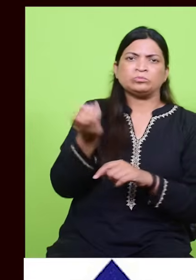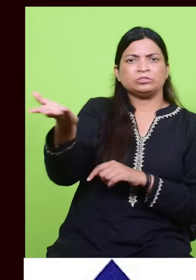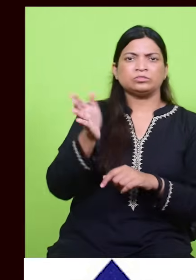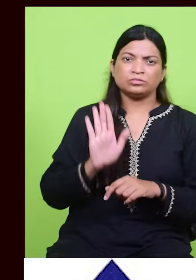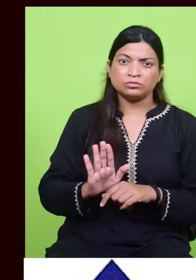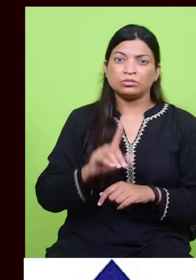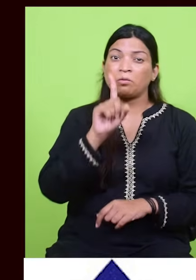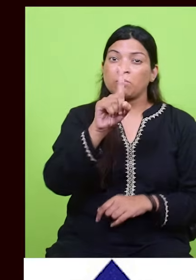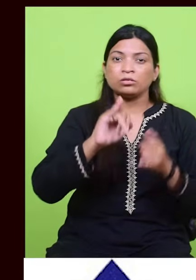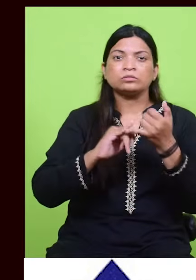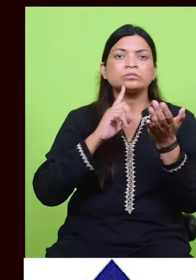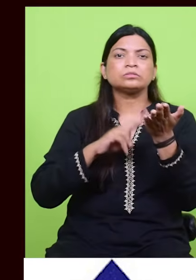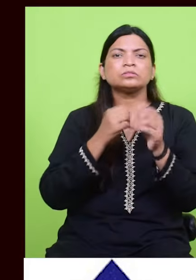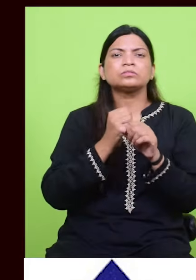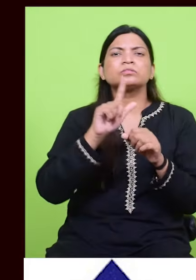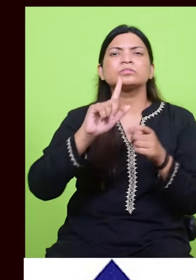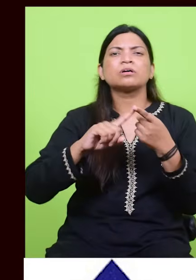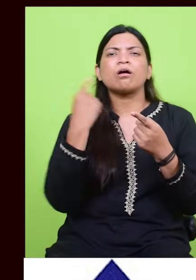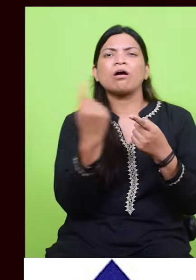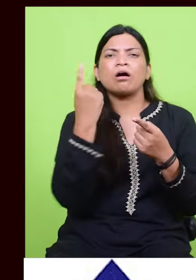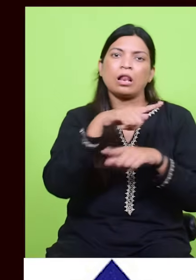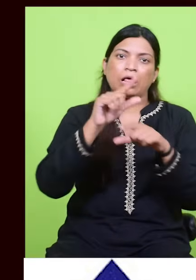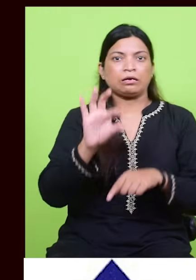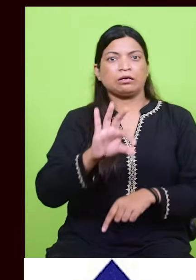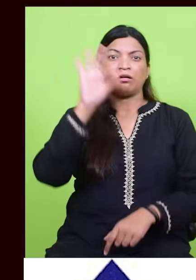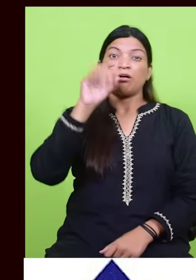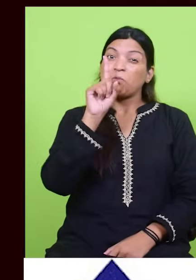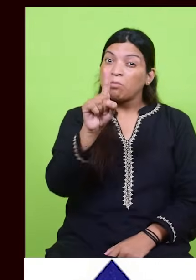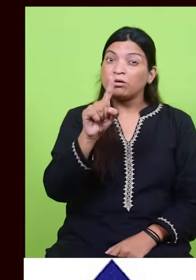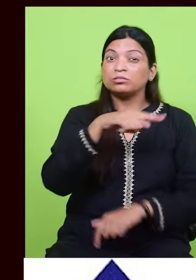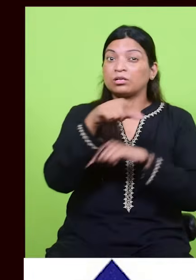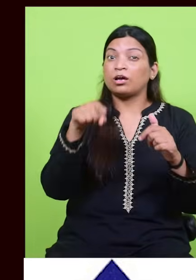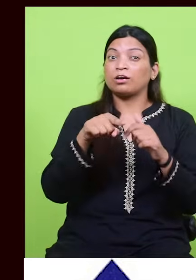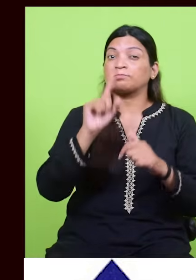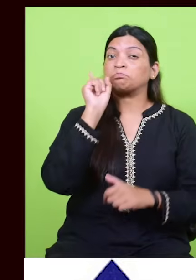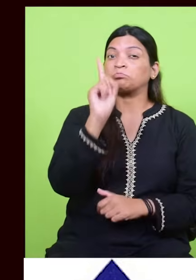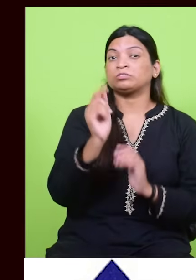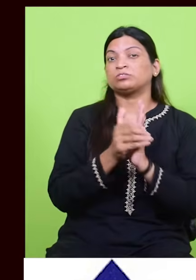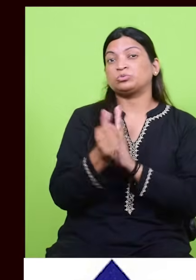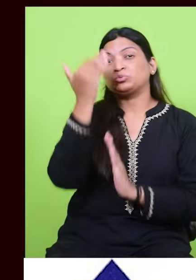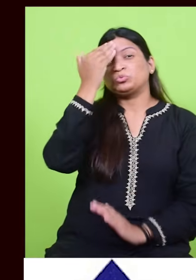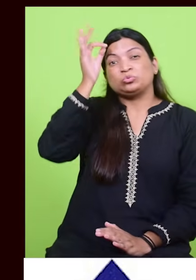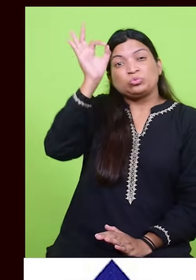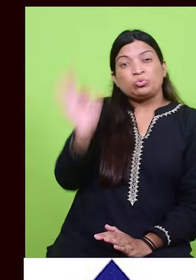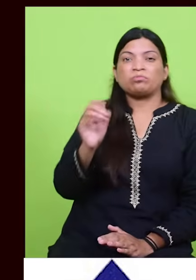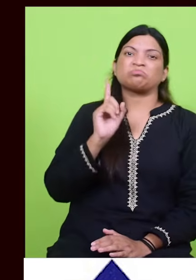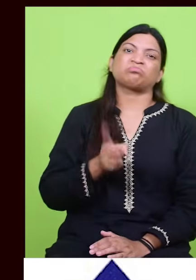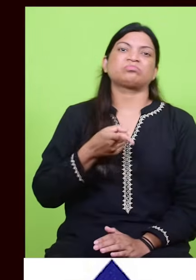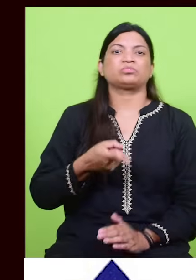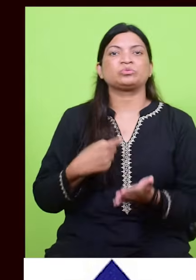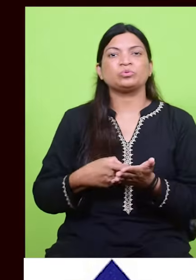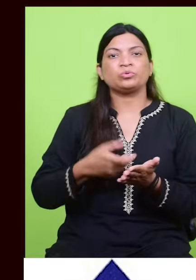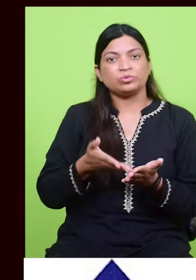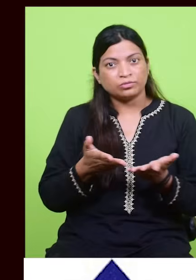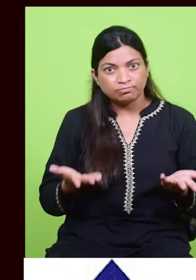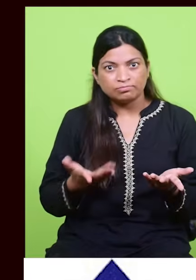आप सिंगल लैंग्वेज ऑप्ट कर सकते हो, बट वो सिंगल लैंग्वेज भी आपको प्रॉपर आनी चाहिए। तो हमारे पास में बहुत टफ चैलेंज